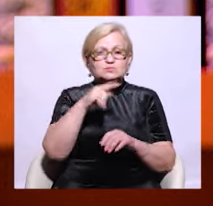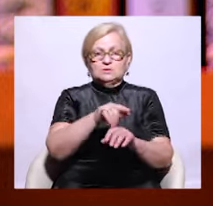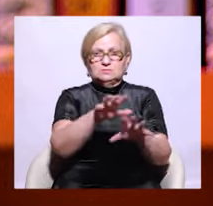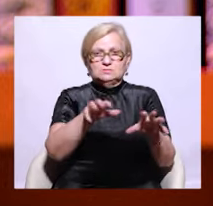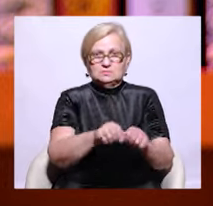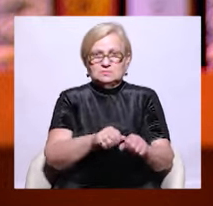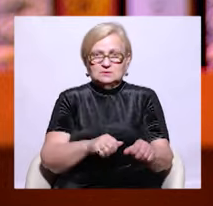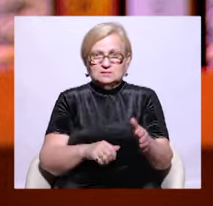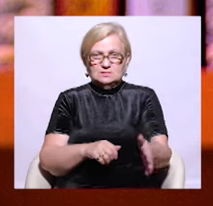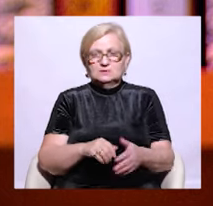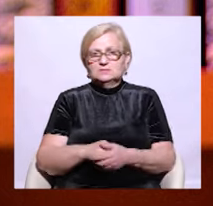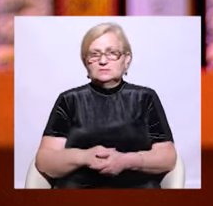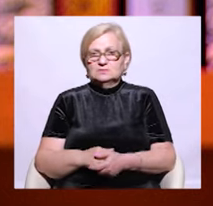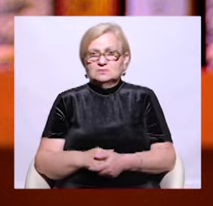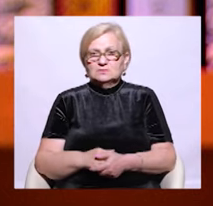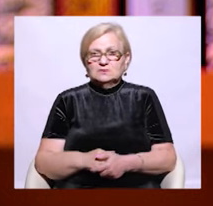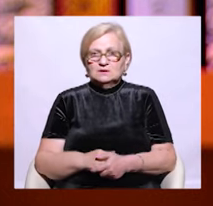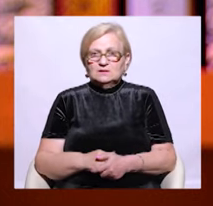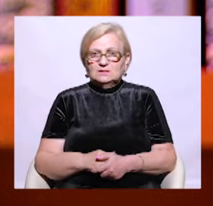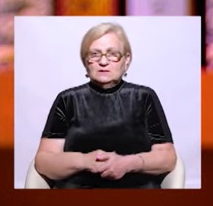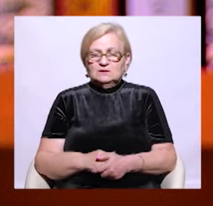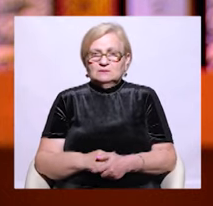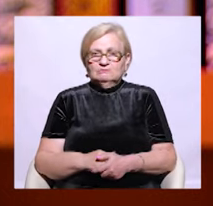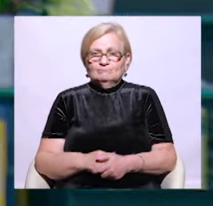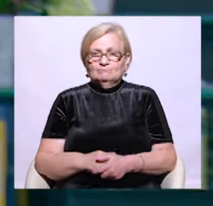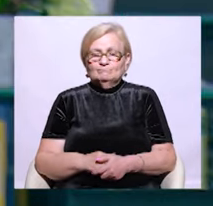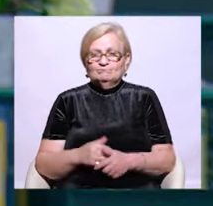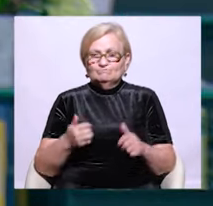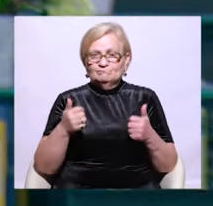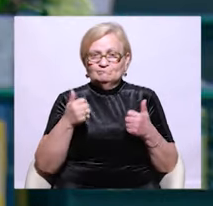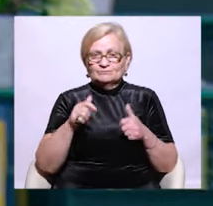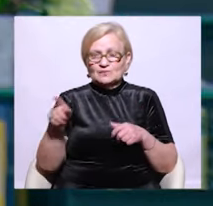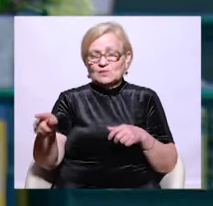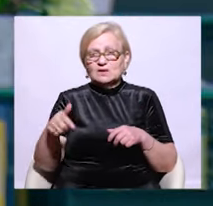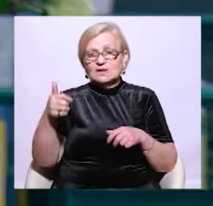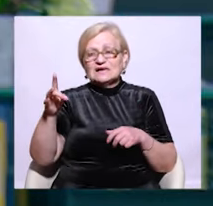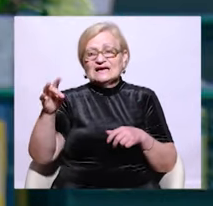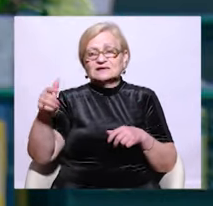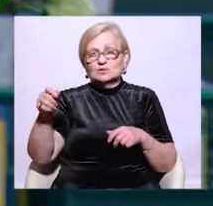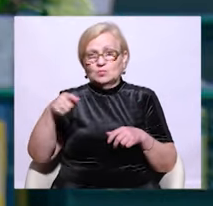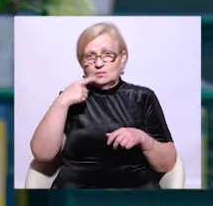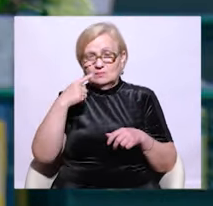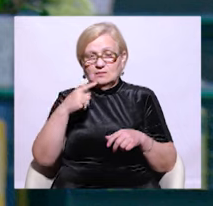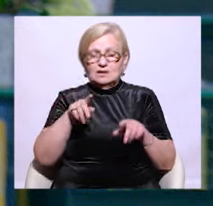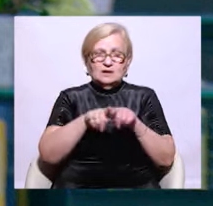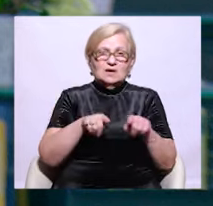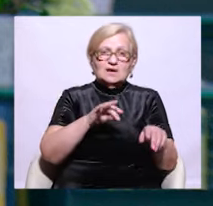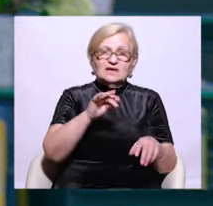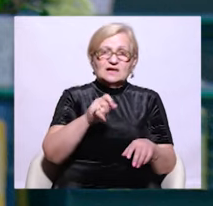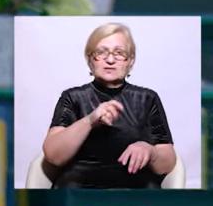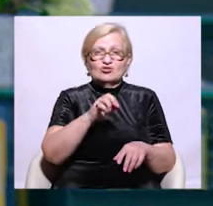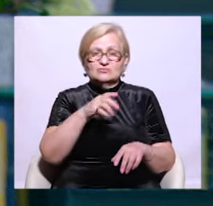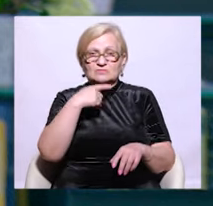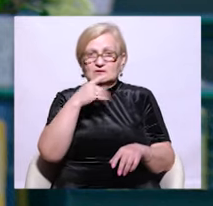იმპერიის ნაწილი ვართ. როგორც გრიგოლ ხანძთელის დროს, ისე ილია ჭავჭავაძის